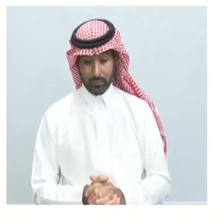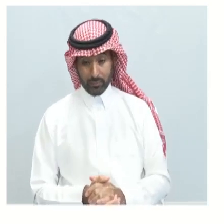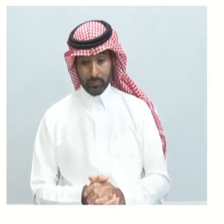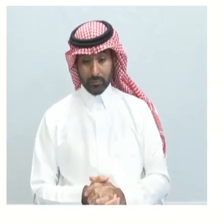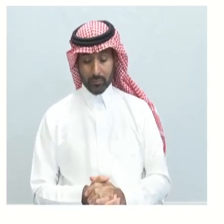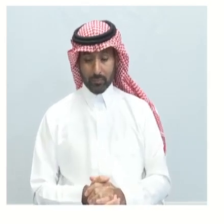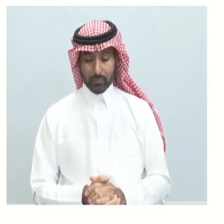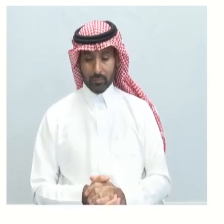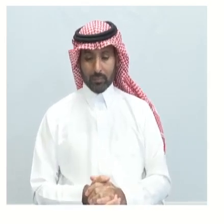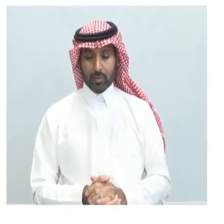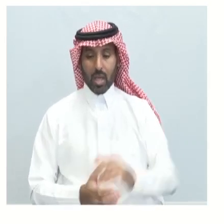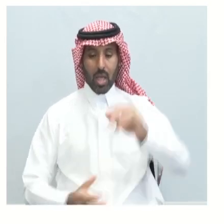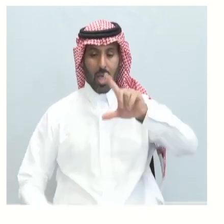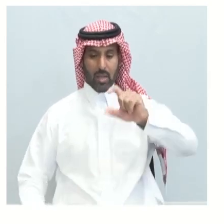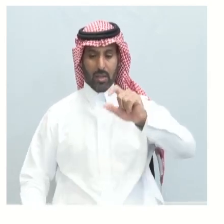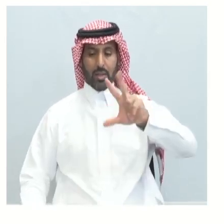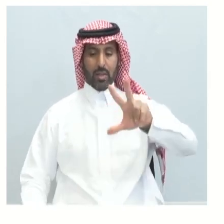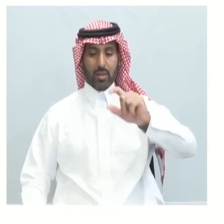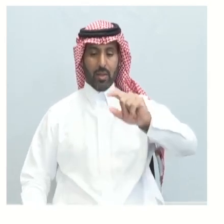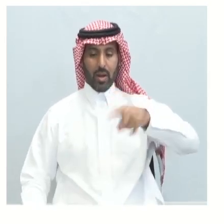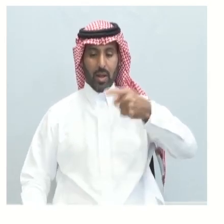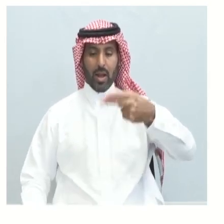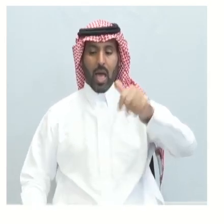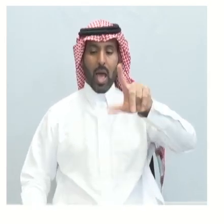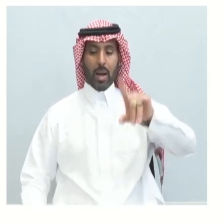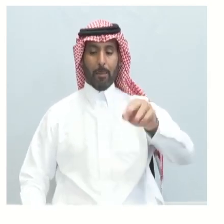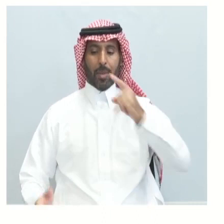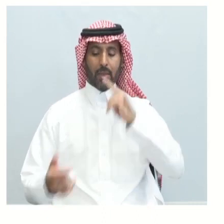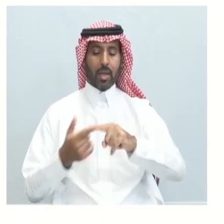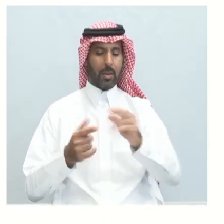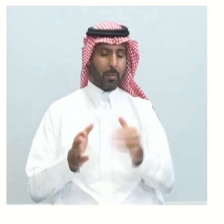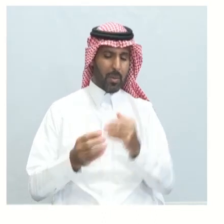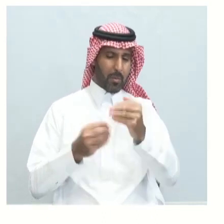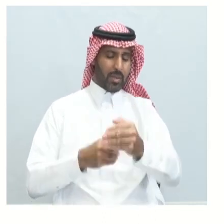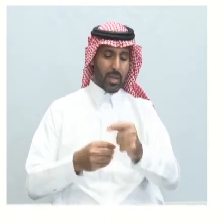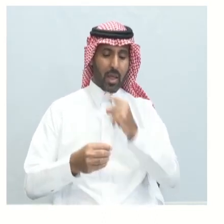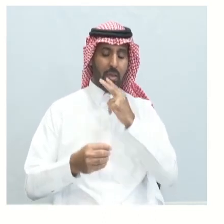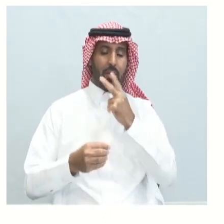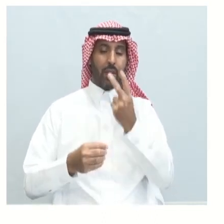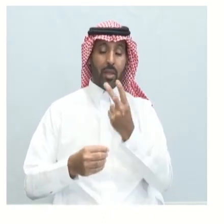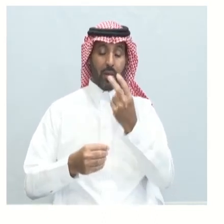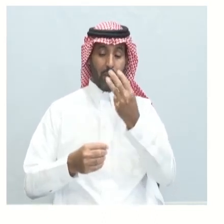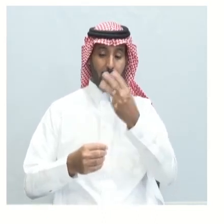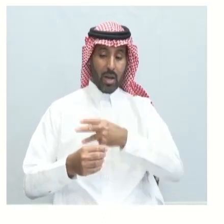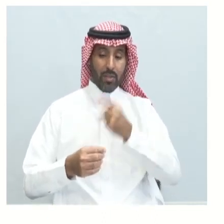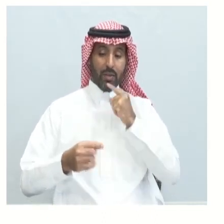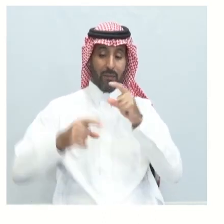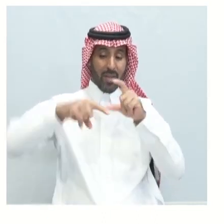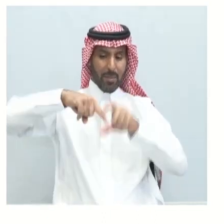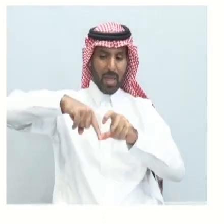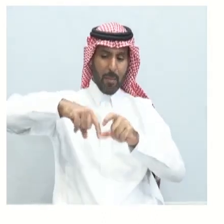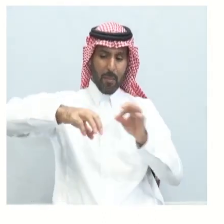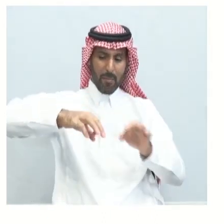يشكل الدرع العربي تقريبا حوالي ما يزيد على 32% من